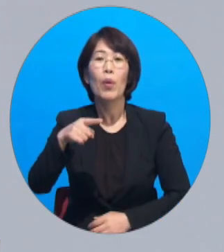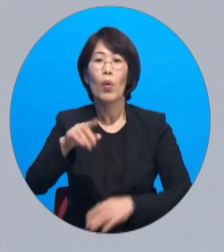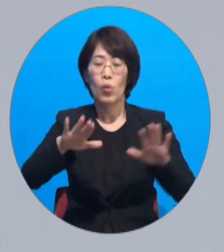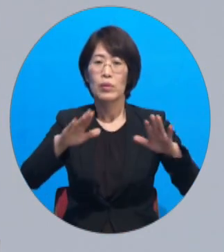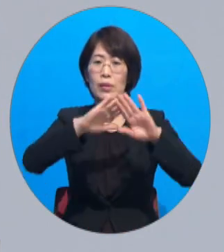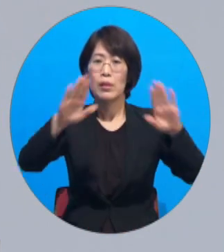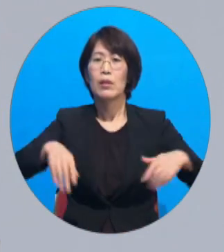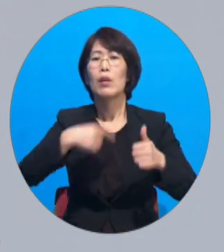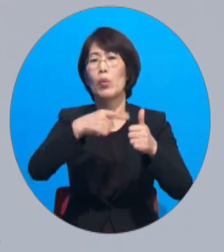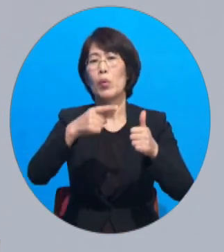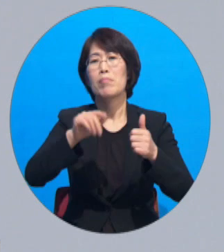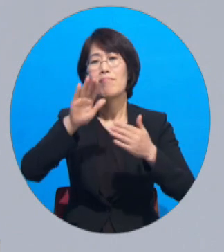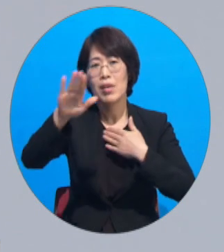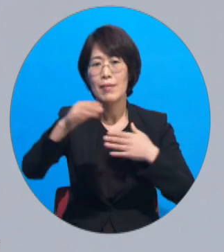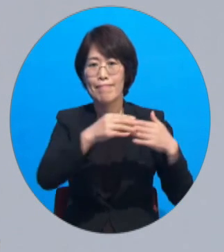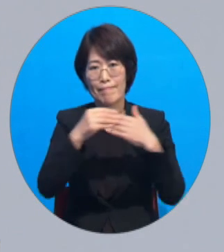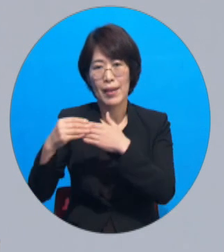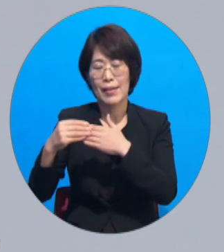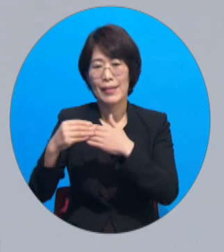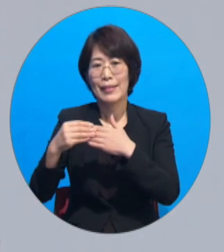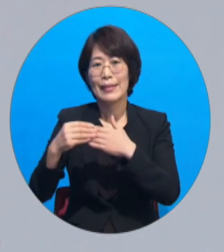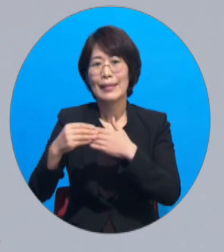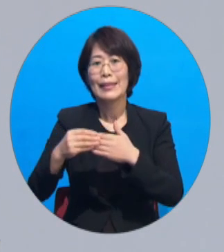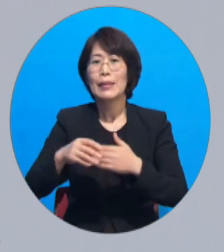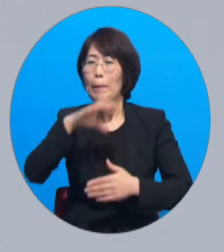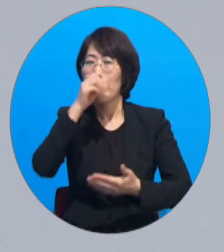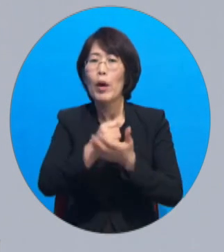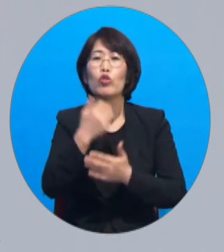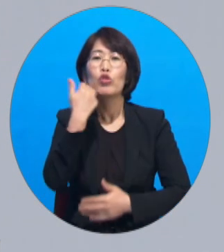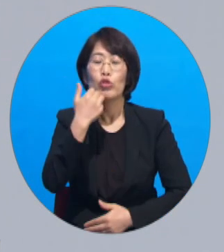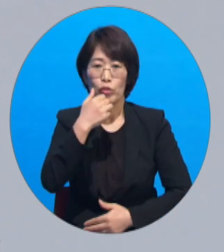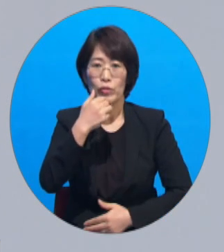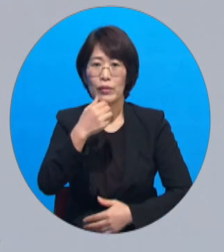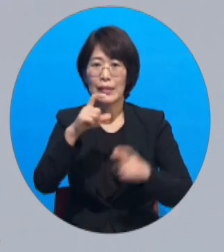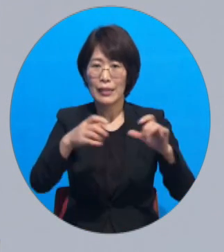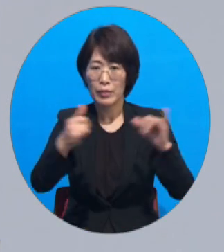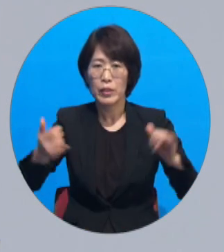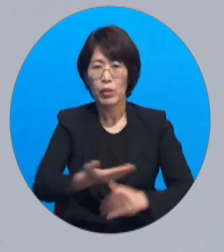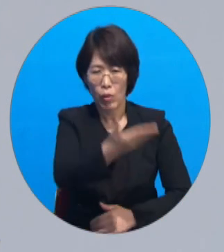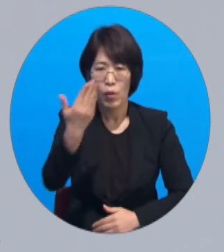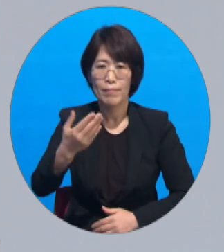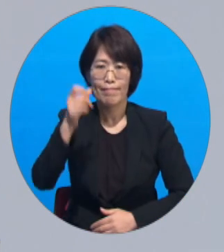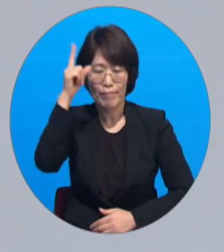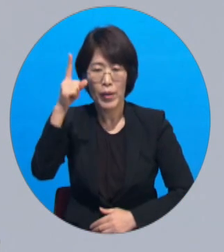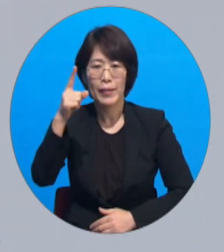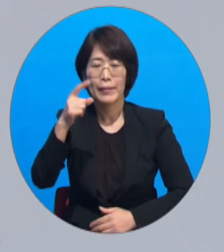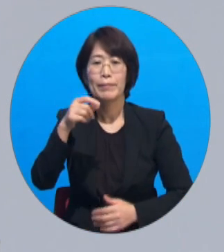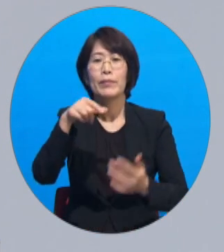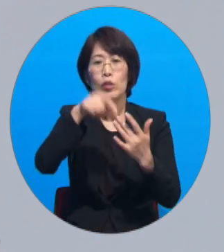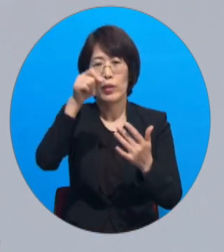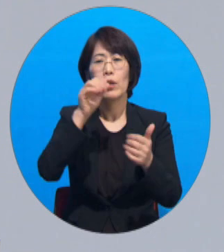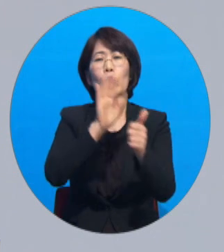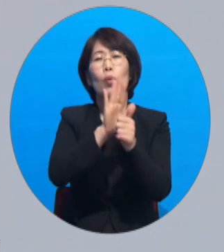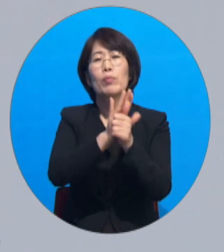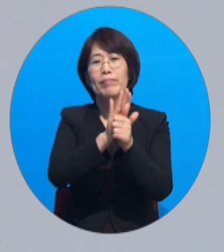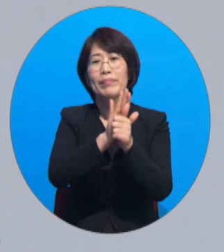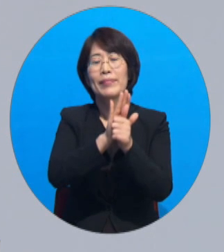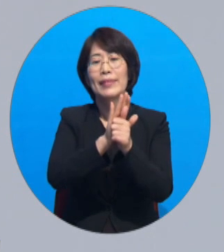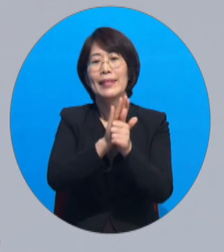천남 교육의 미래를 이끌어 나가 적임자가 누가 될지 유권자 여러분의 현명한 선택에 도움이 됐길